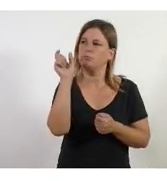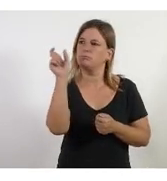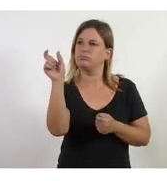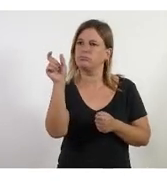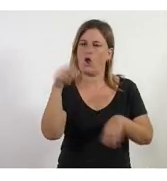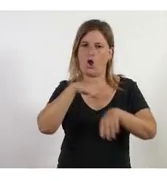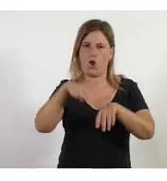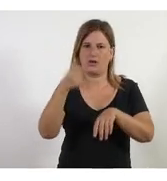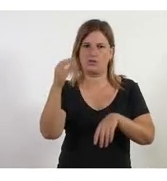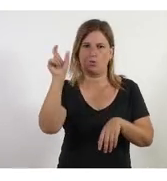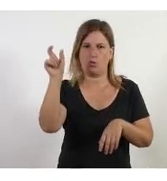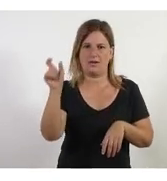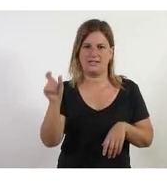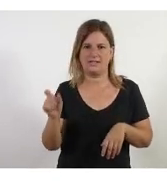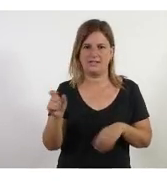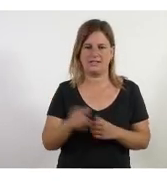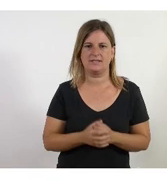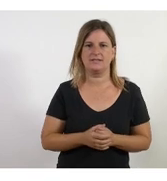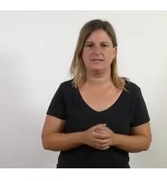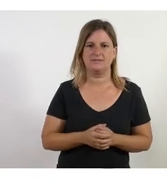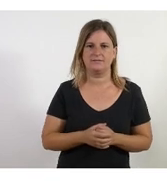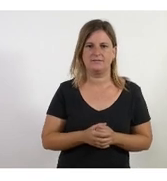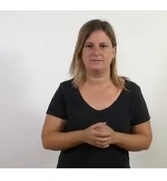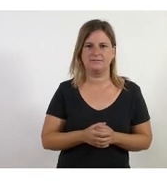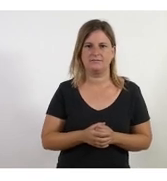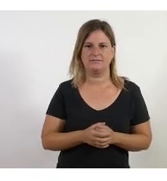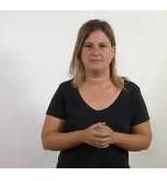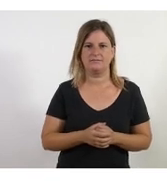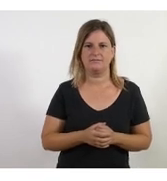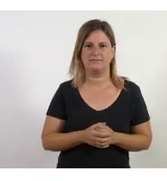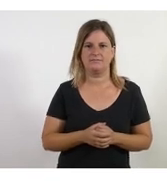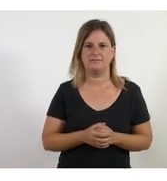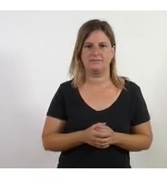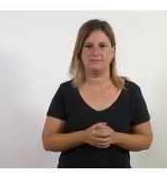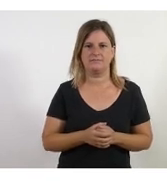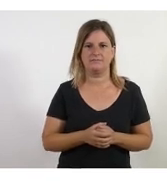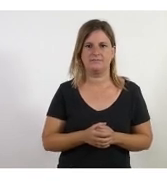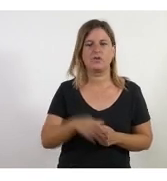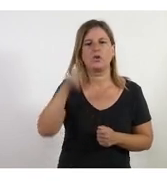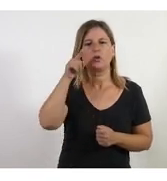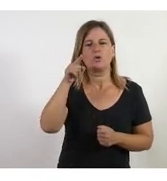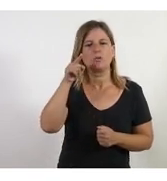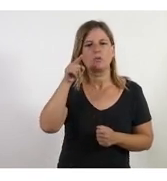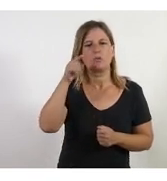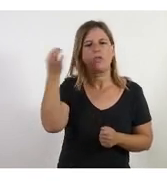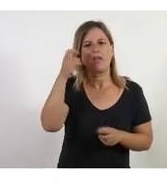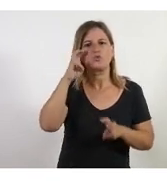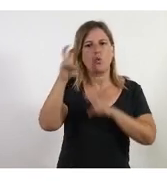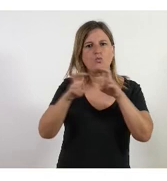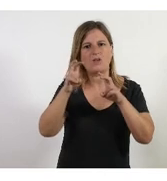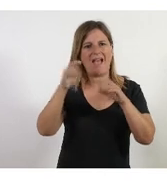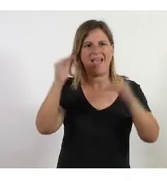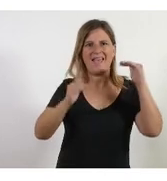costat. Una cosa on tu sentiries equilibri. Això és el que m'interessa. On